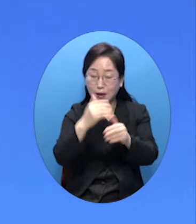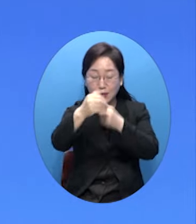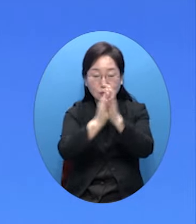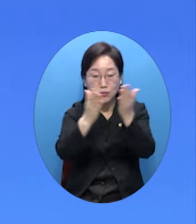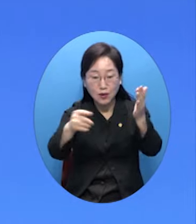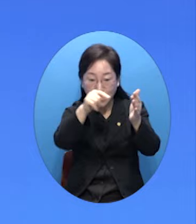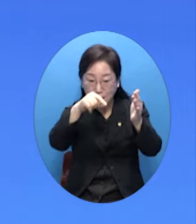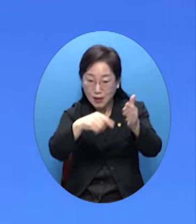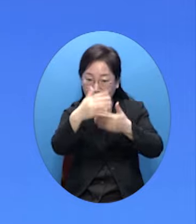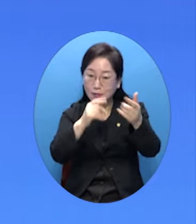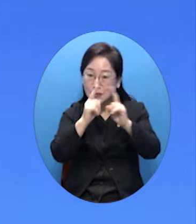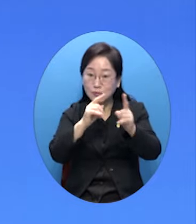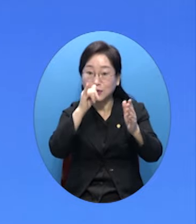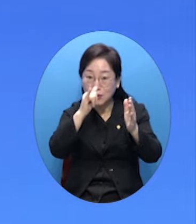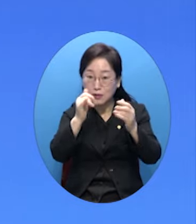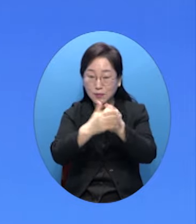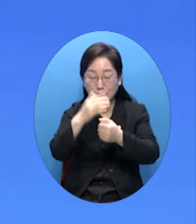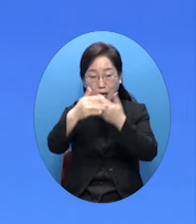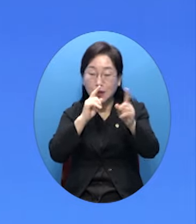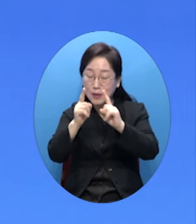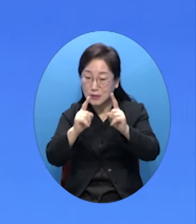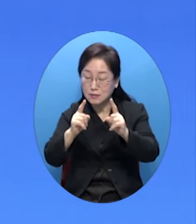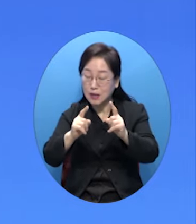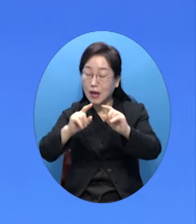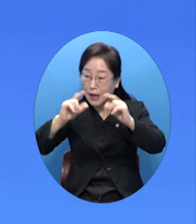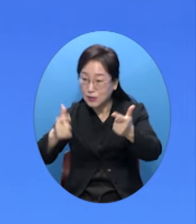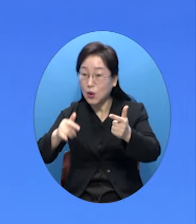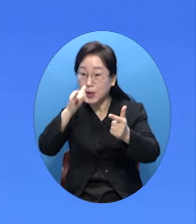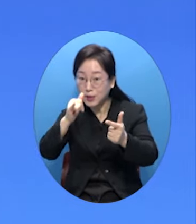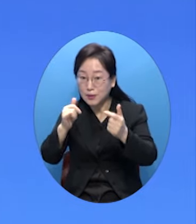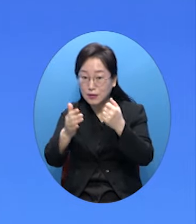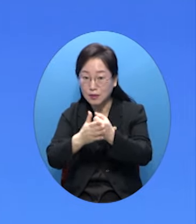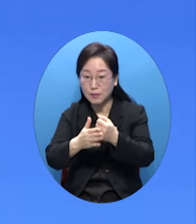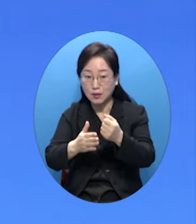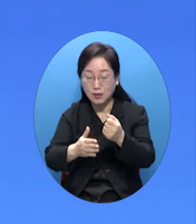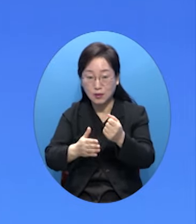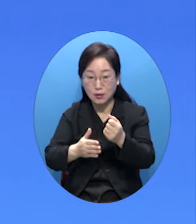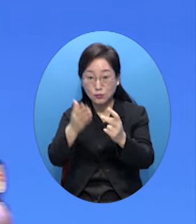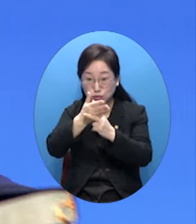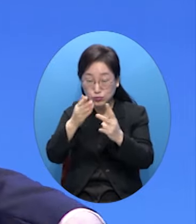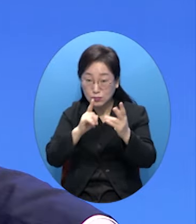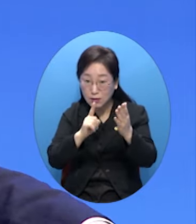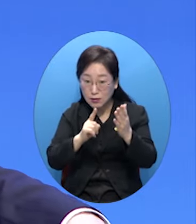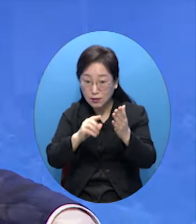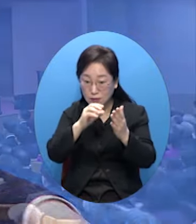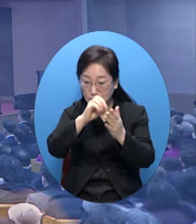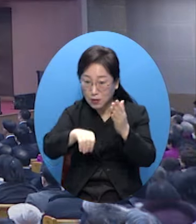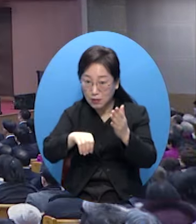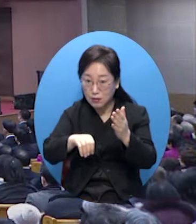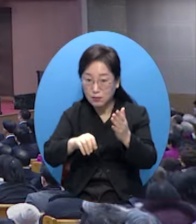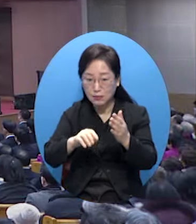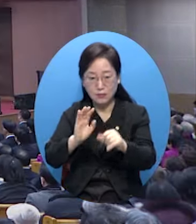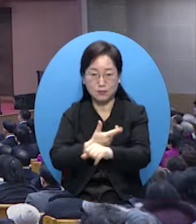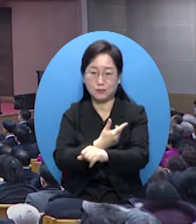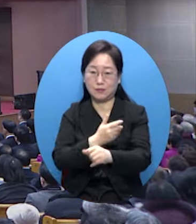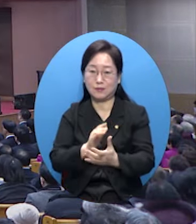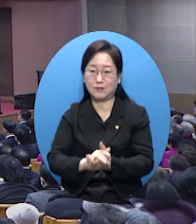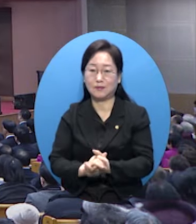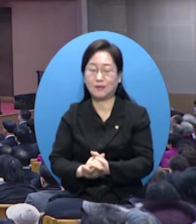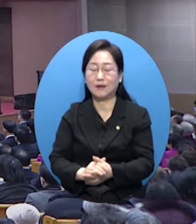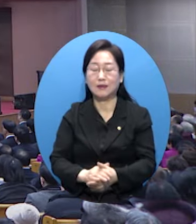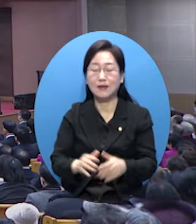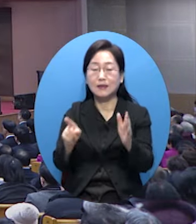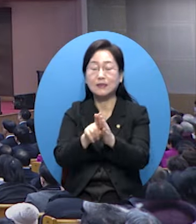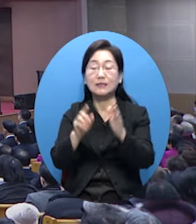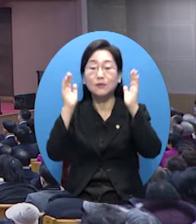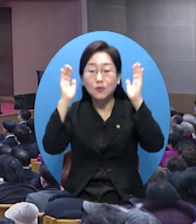있어서 말씀이 하나님의 말씀인 것도 있고 아닌 것이다 하는 주장은 잘못된 것입니다. 그래서 신학을